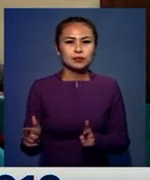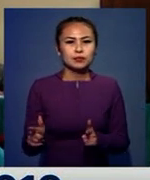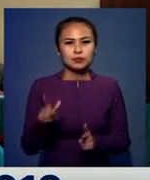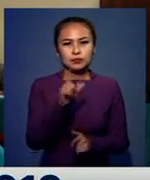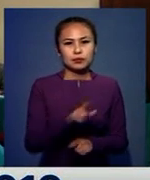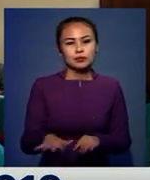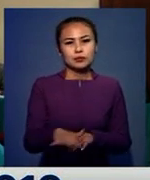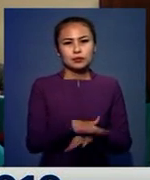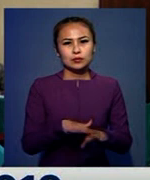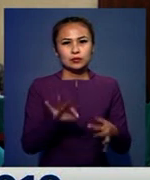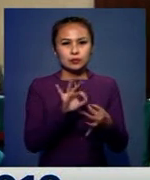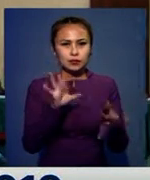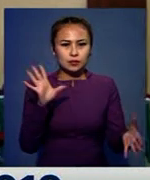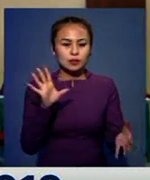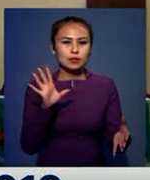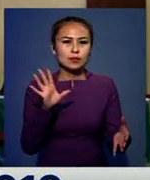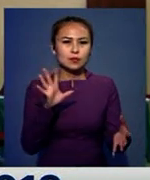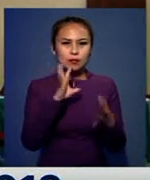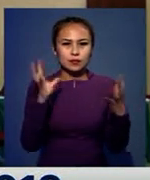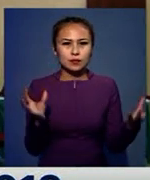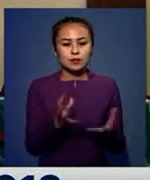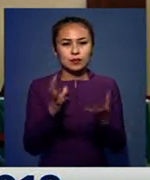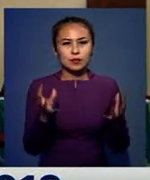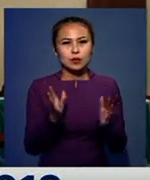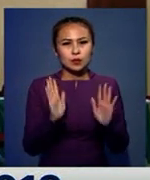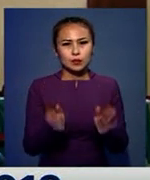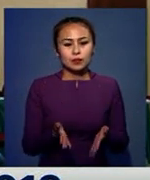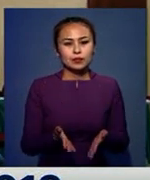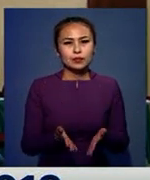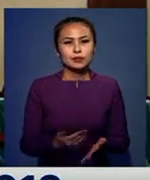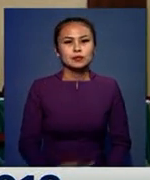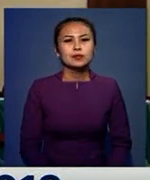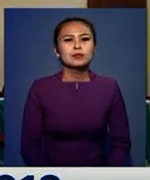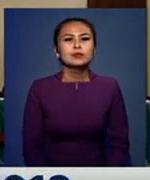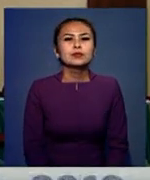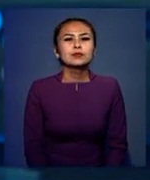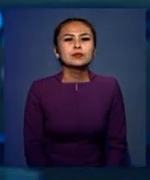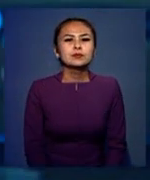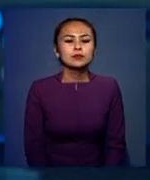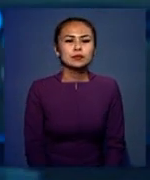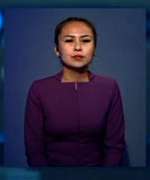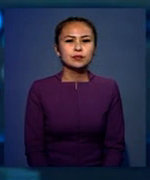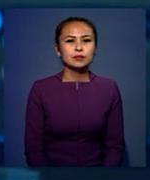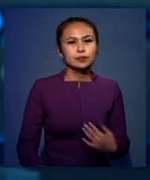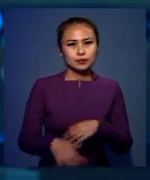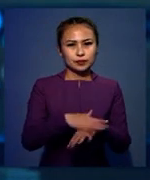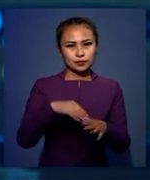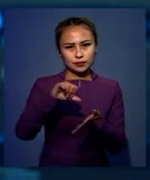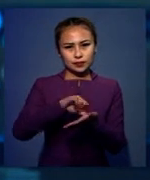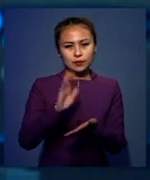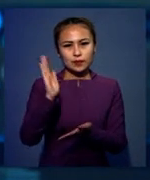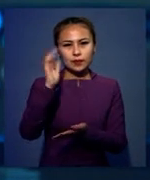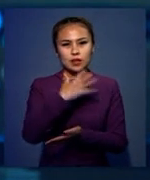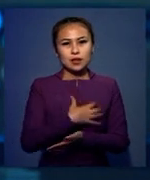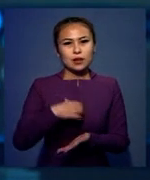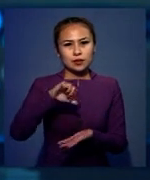елдің тәуелсіздігін шын мәнінде сақтап қалатын бізге осындай саясат керек. Ел болашағына қатысты